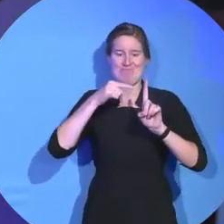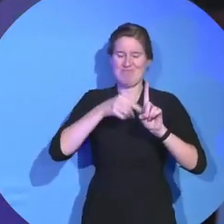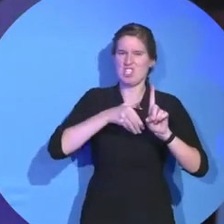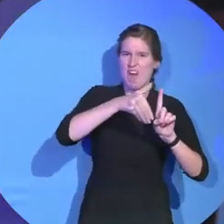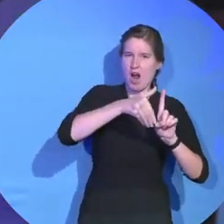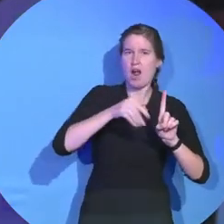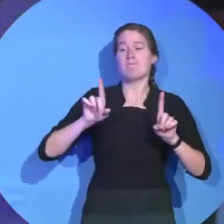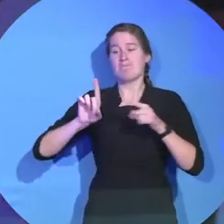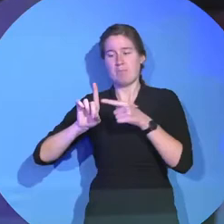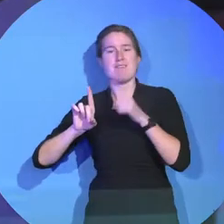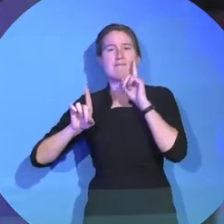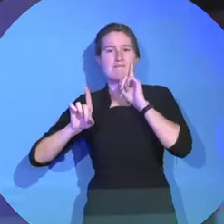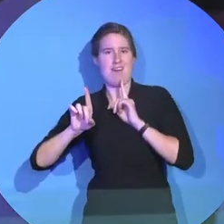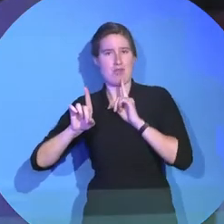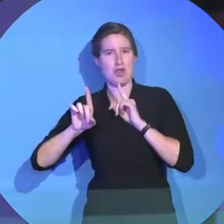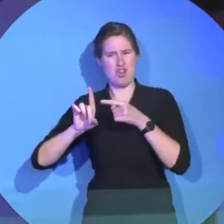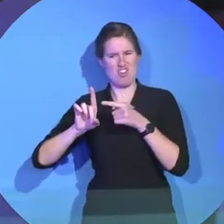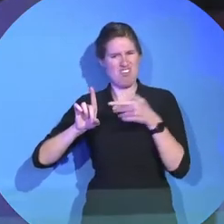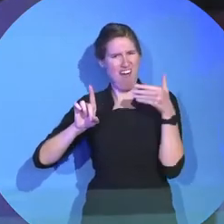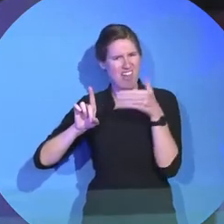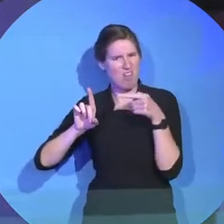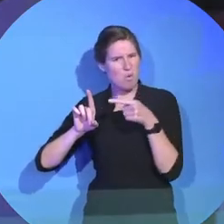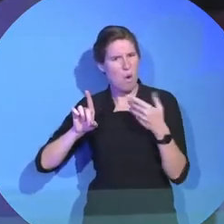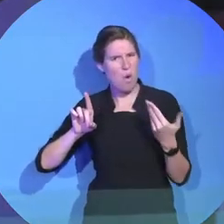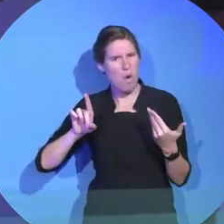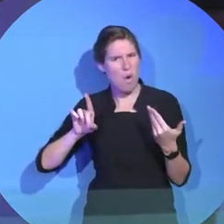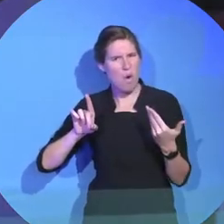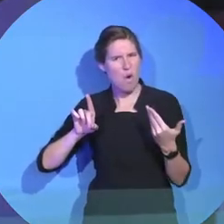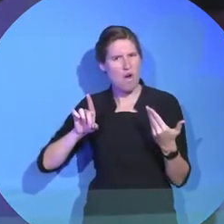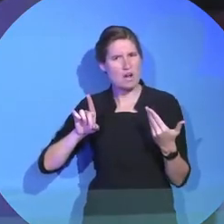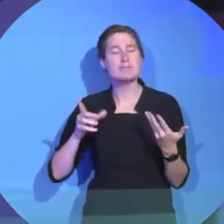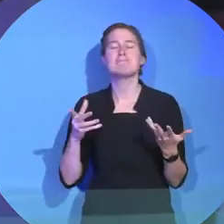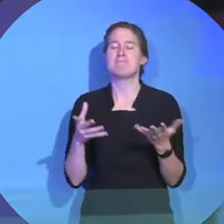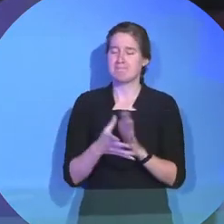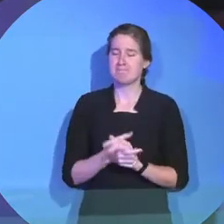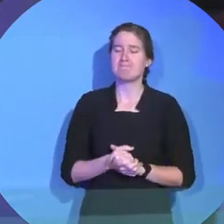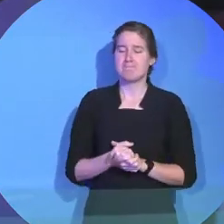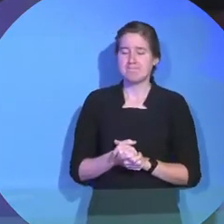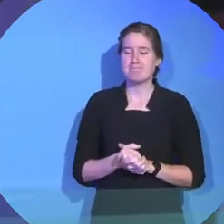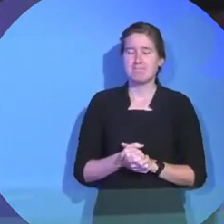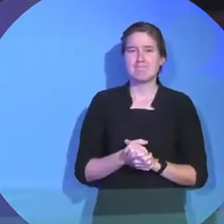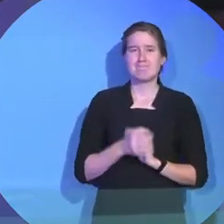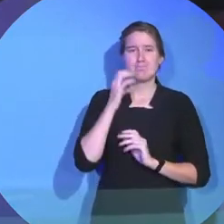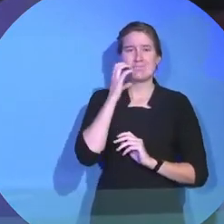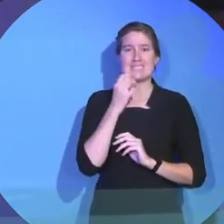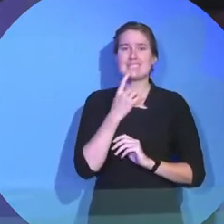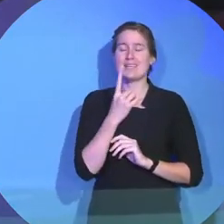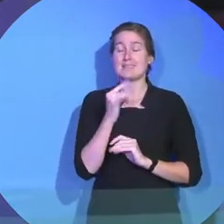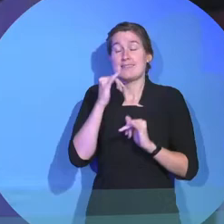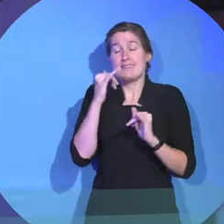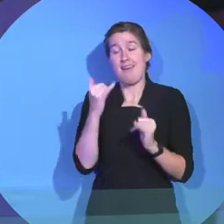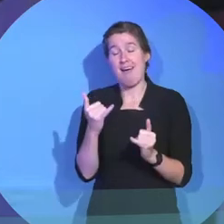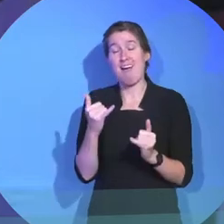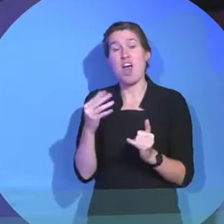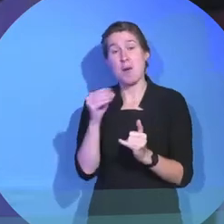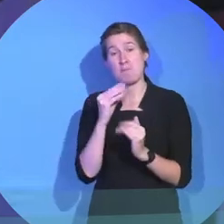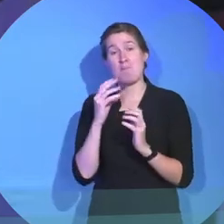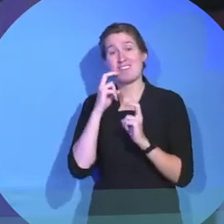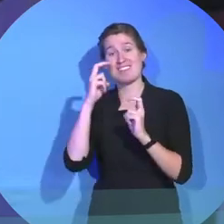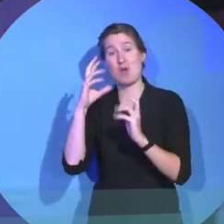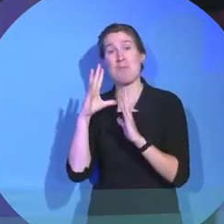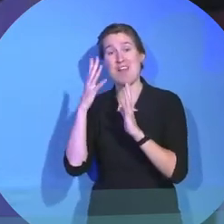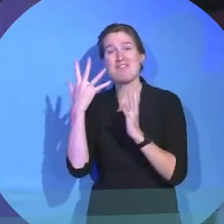leven? Voor de vader. Bij schreeuw om leven, ja. Ja, dat is wel eens een ondergeschoven kindje, om het maar even zo uit te drukken.